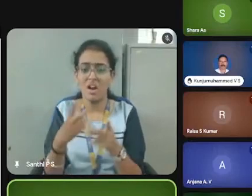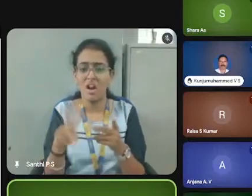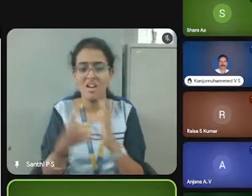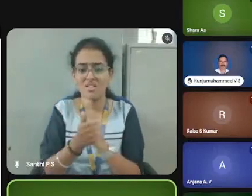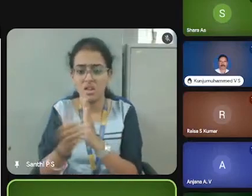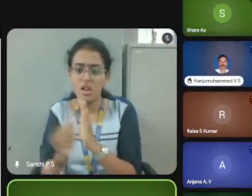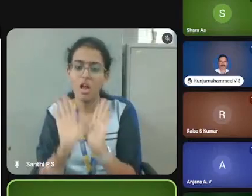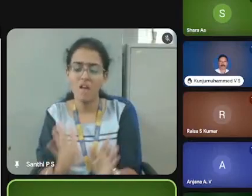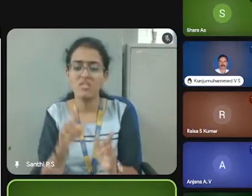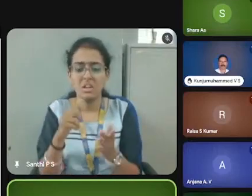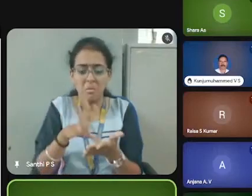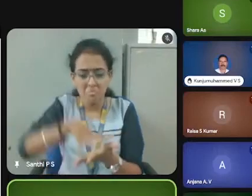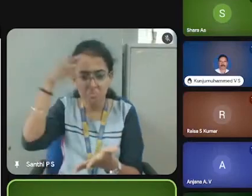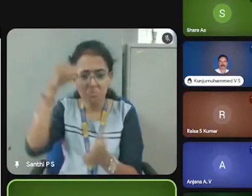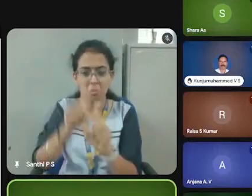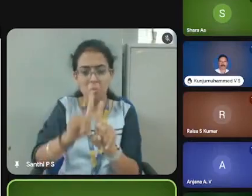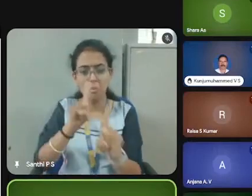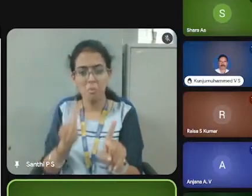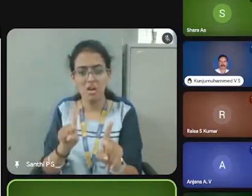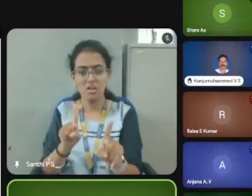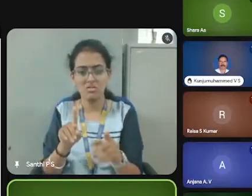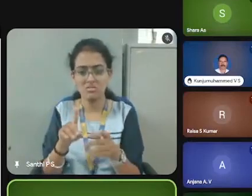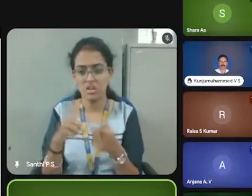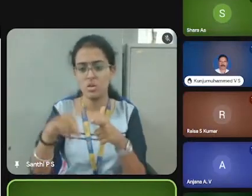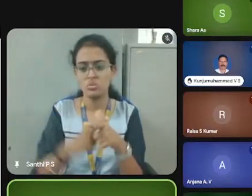ജുമിൻ മാം ആൻസർ ചെയ്യാൻ സാധിക്കുമോ?